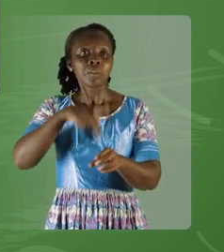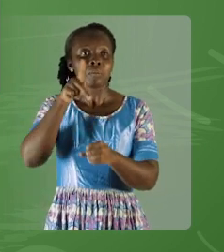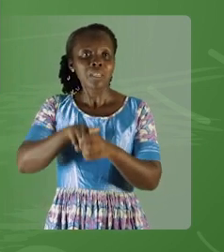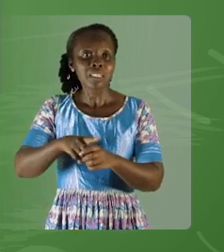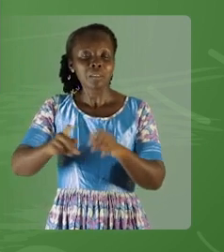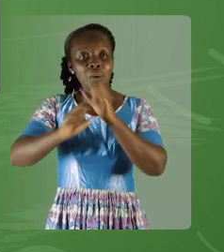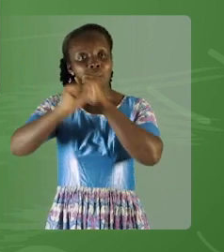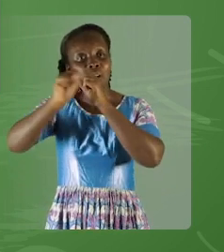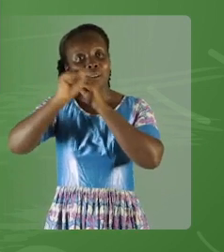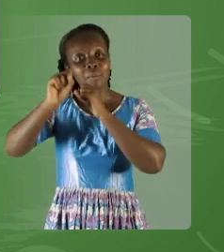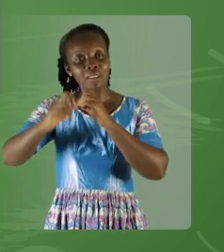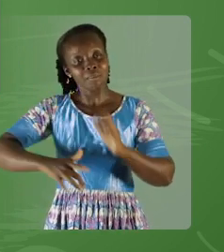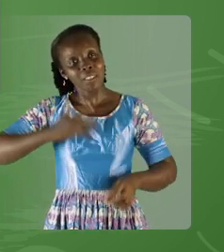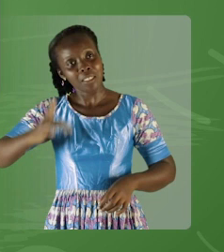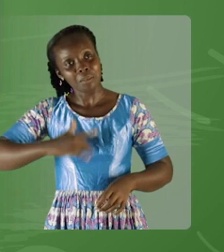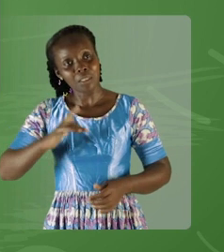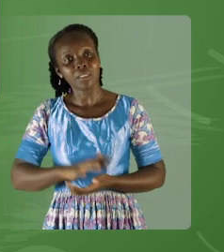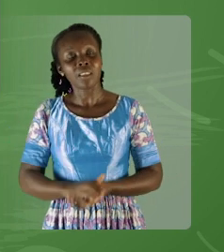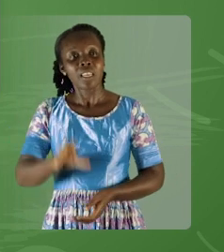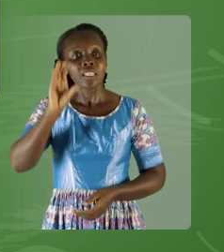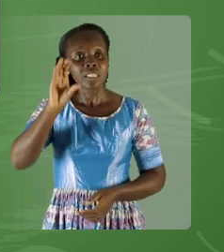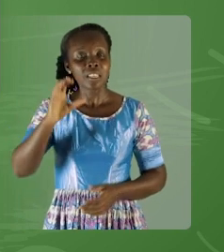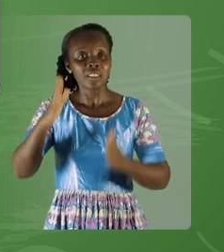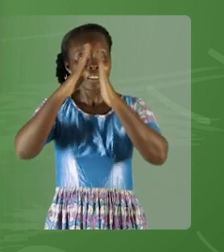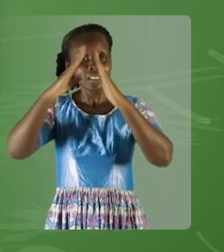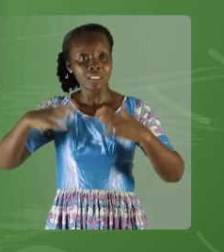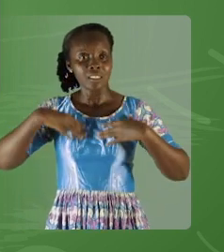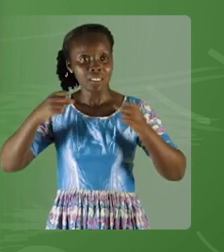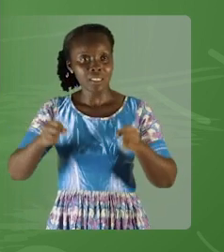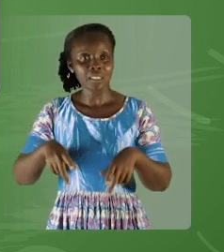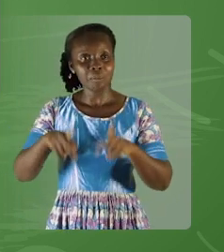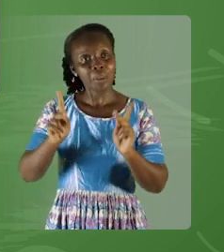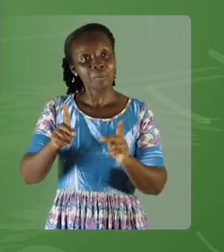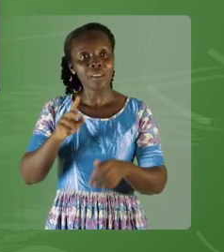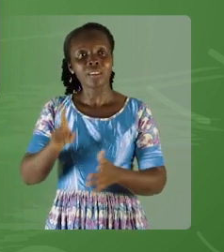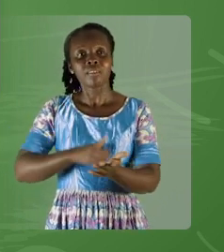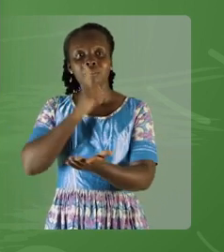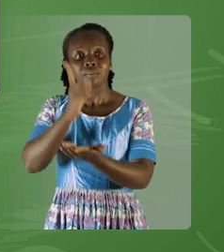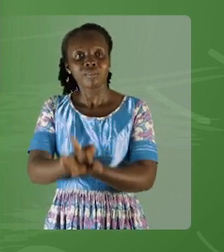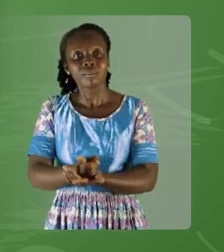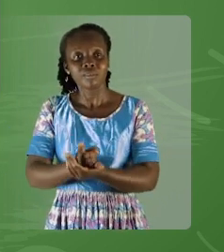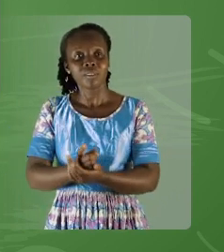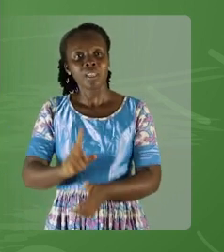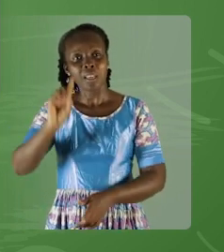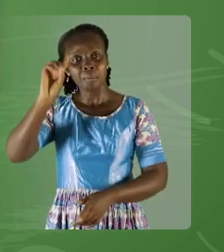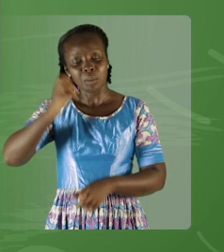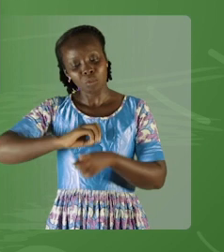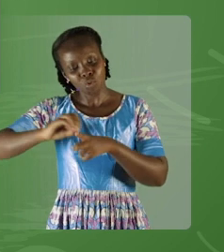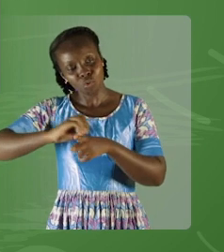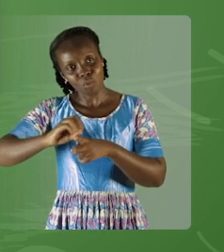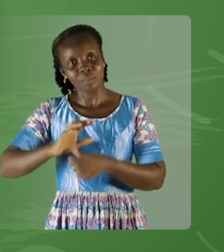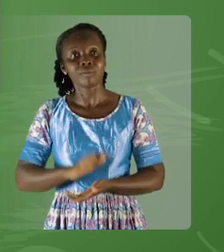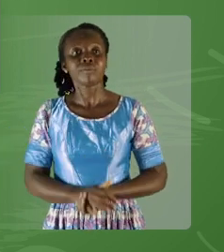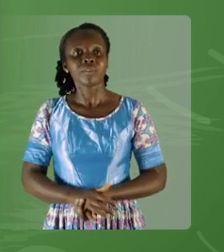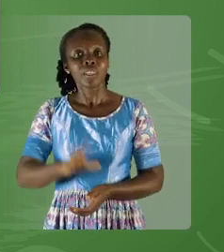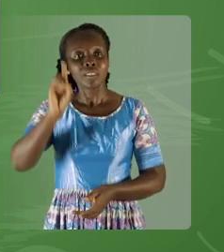aux campagnes de sensibilisation. Petit c. Le centre de santé a pour rôle d'assurer les premiers